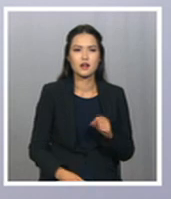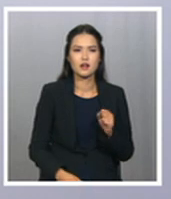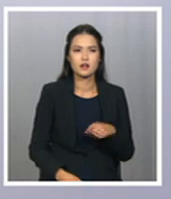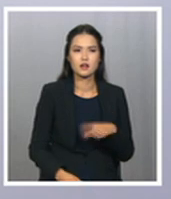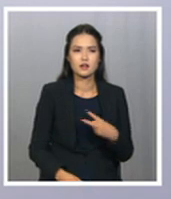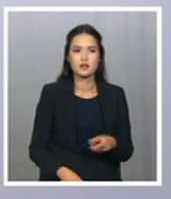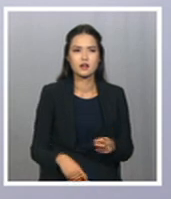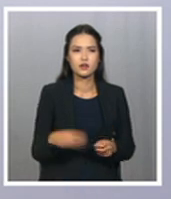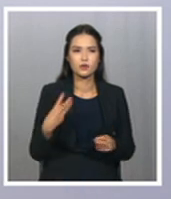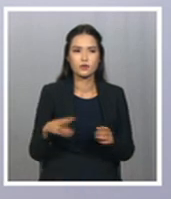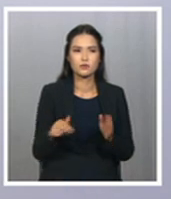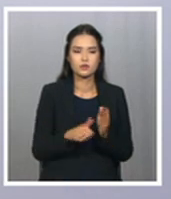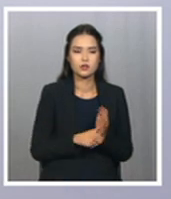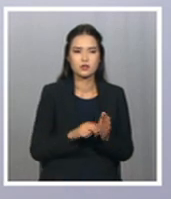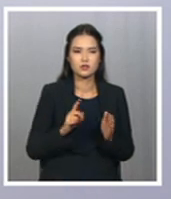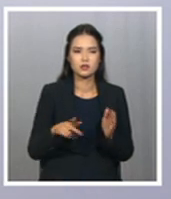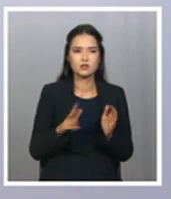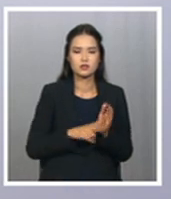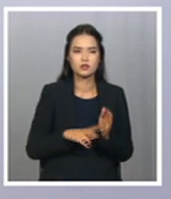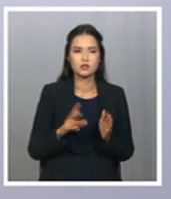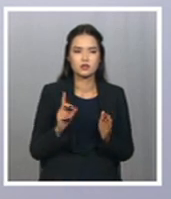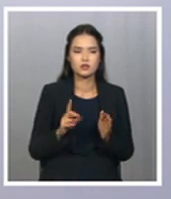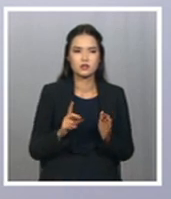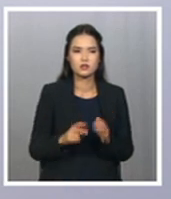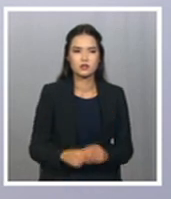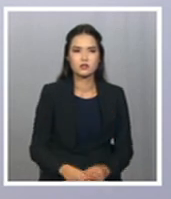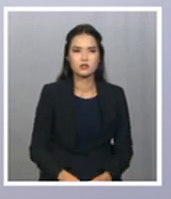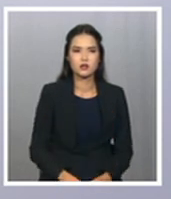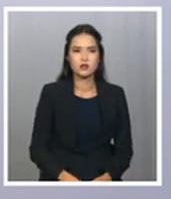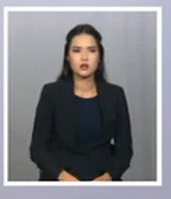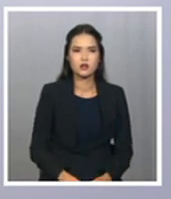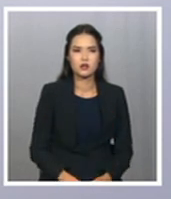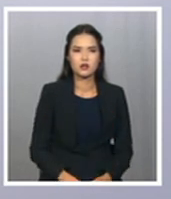біз абыршының мәнін табаламыз. Абыршының мәні